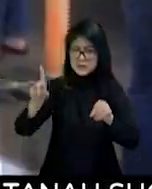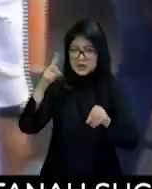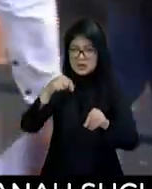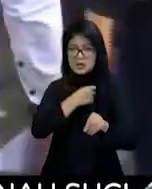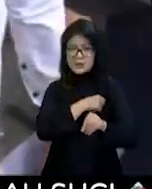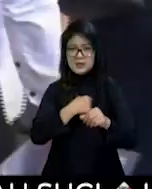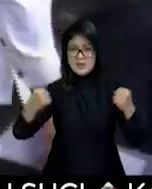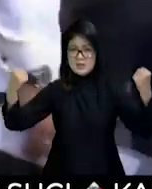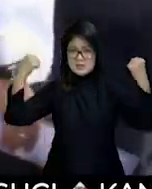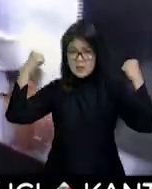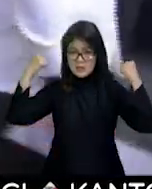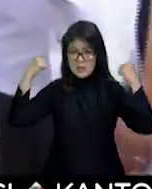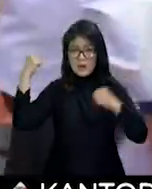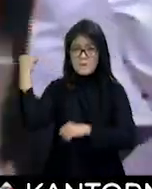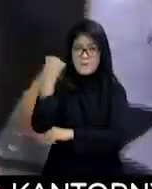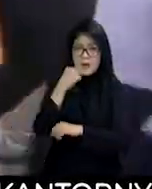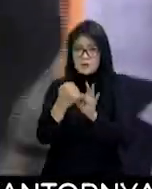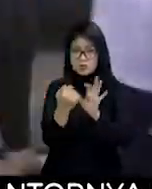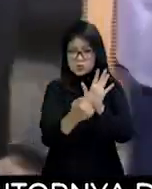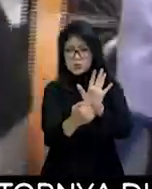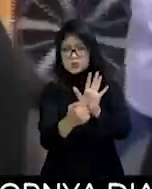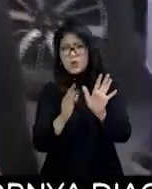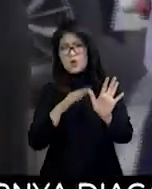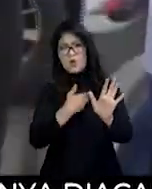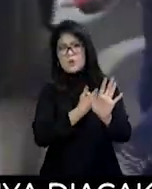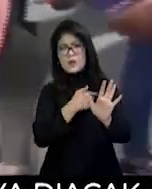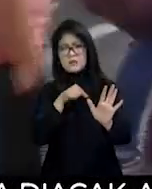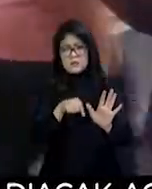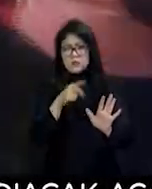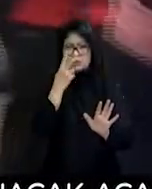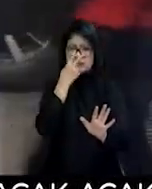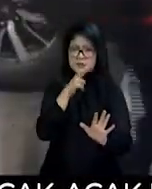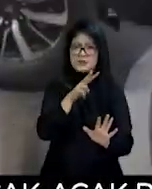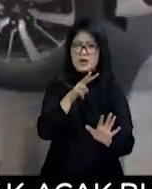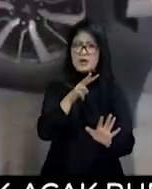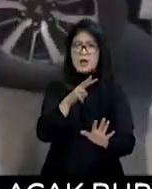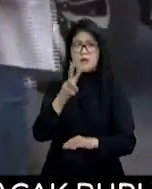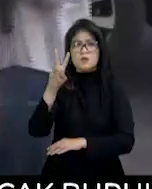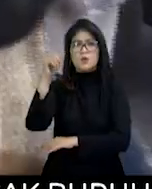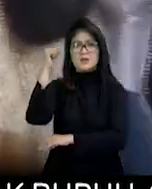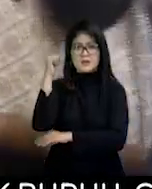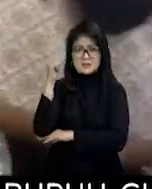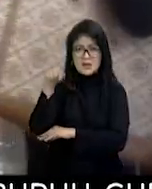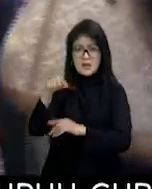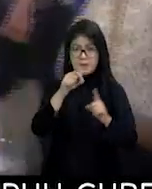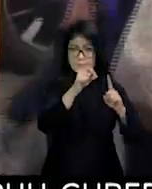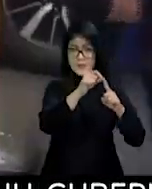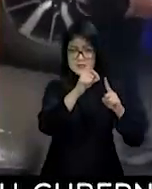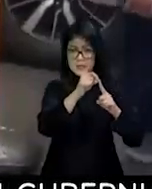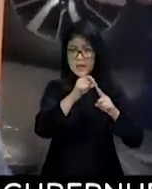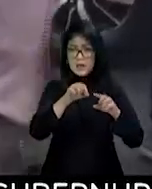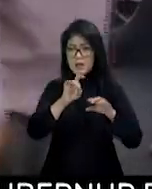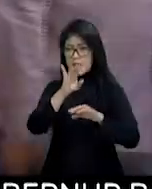pelaku untuk mengelabui korban. Akibat perbuatannya, ketiga tersangka dijerat pasal berlapis dengan ancaman 15